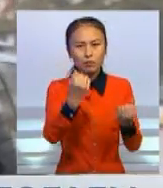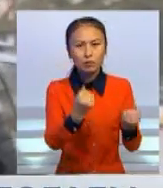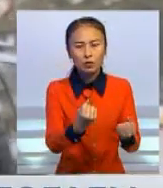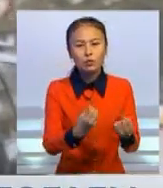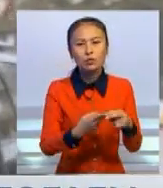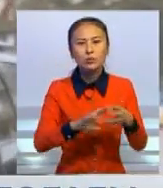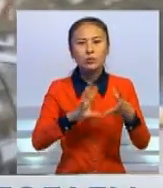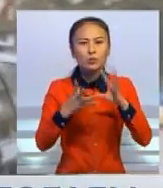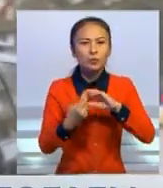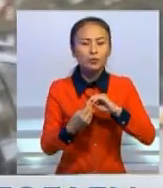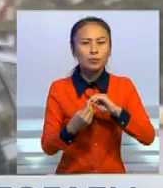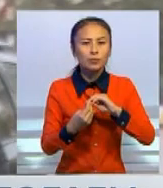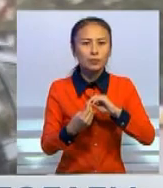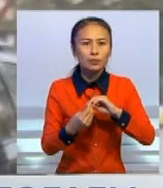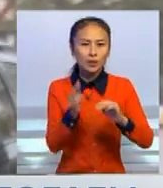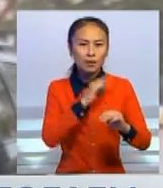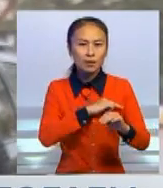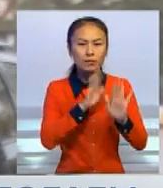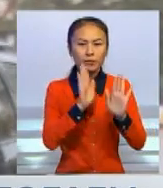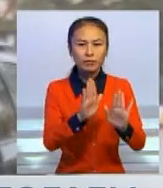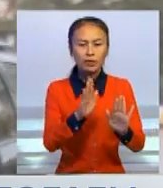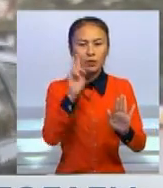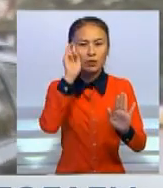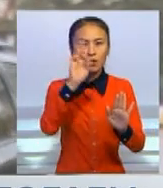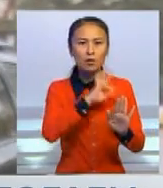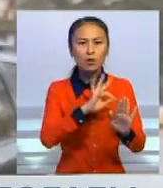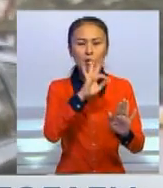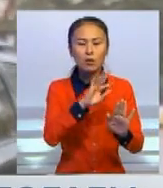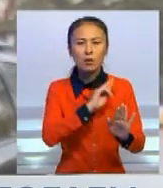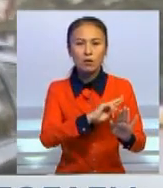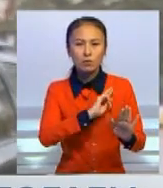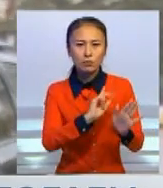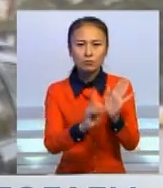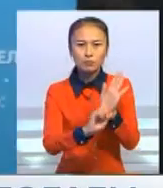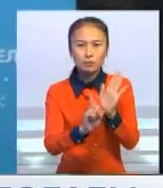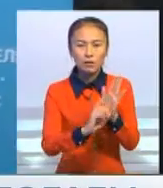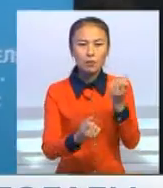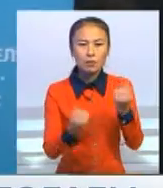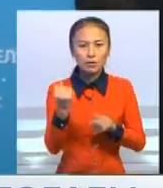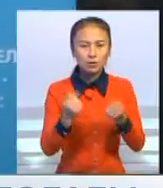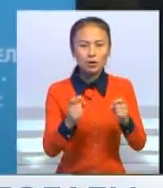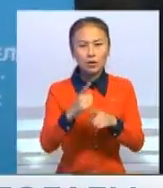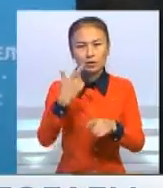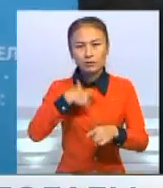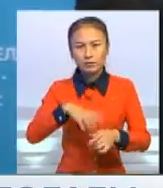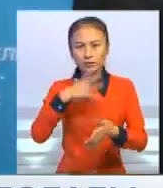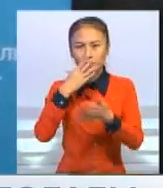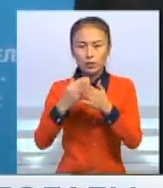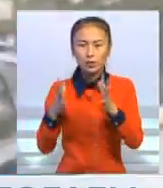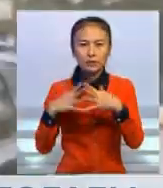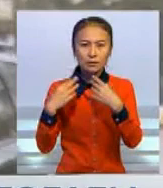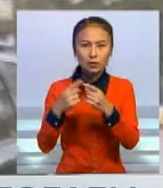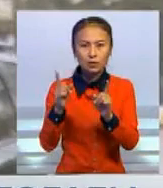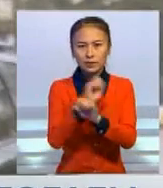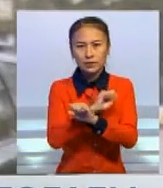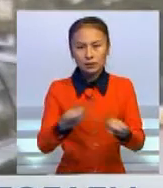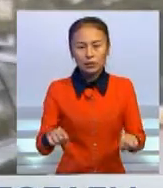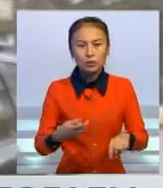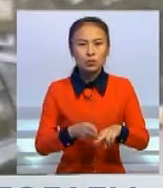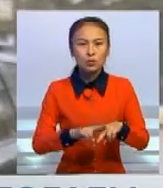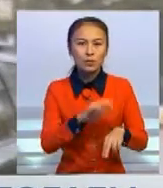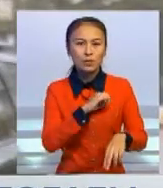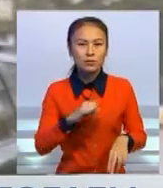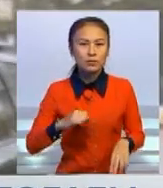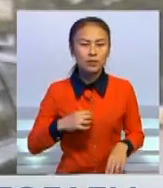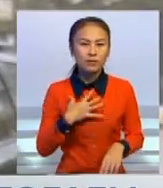қана мемлекеттік қызметтік мақсатта ғана қолданылуы тиіс, жеке мақсатта қолдануға тыйым салынады. Бірінші кезекте тәртіптік